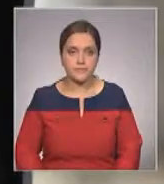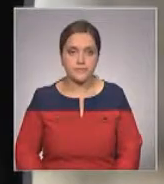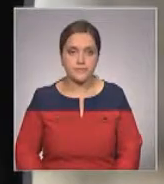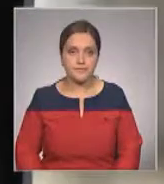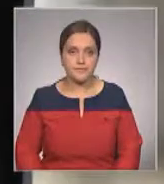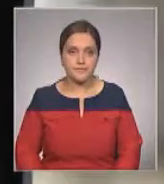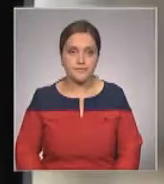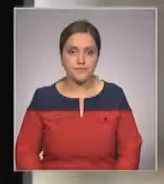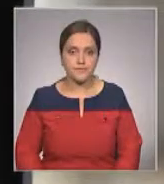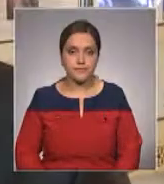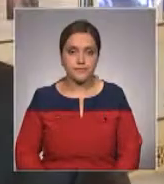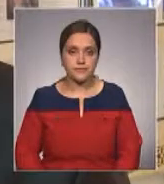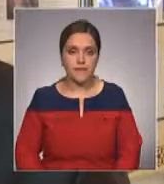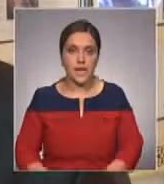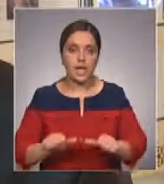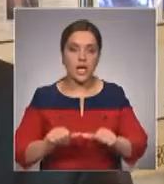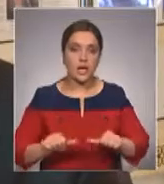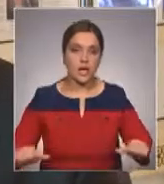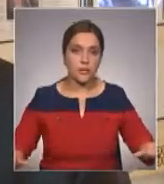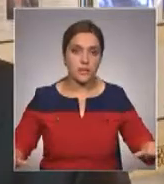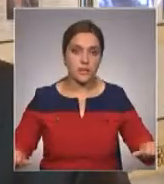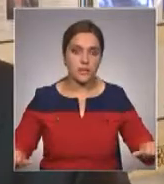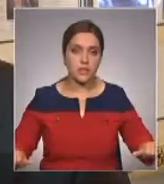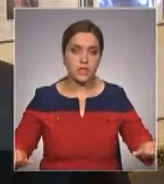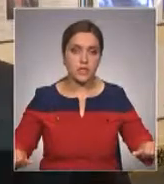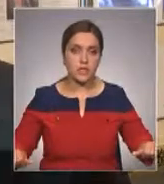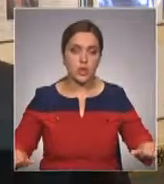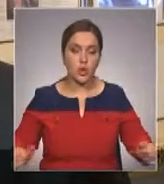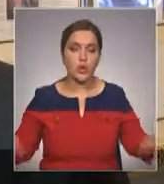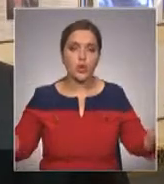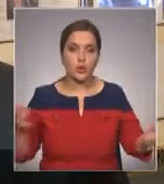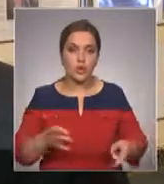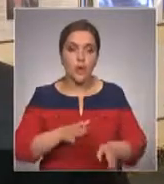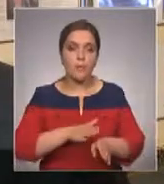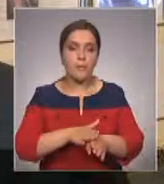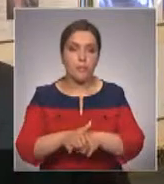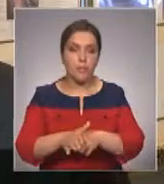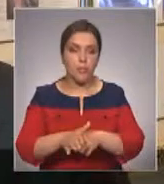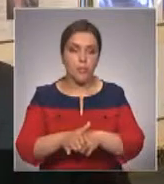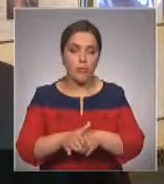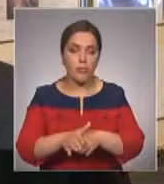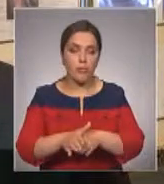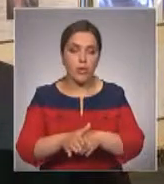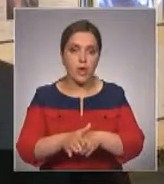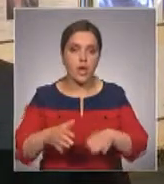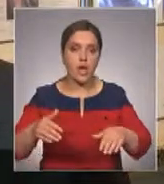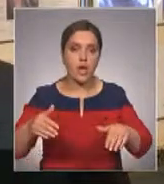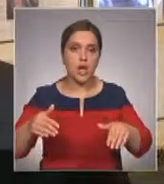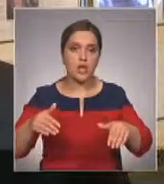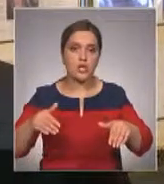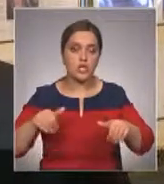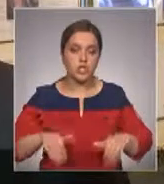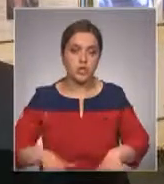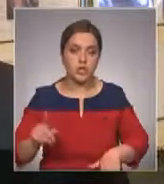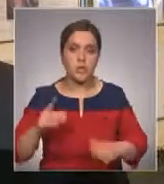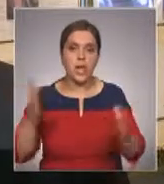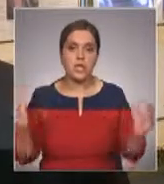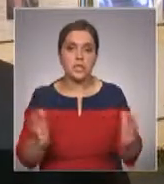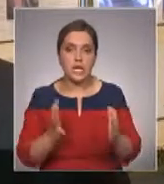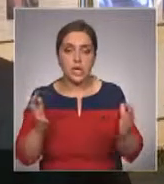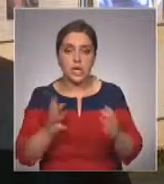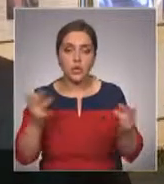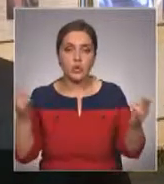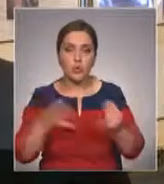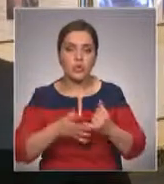В этой комиссии необходимо принять кардинальные решения для того, чтобы сохранить плодородие